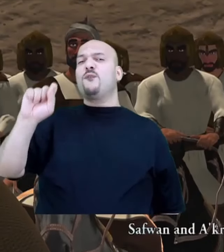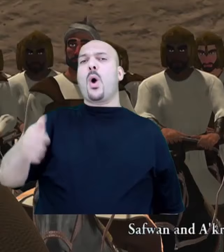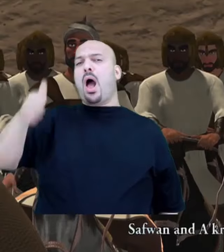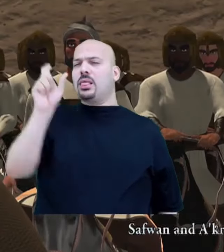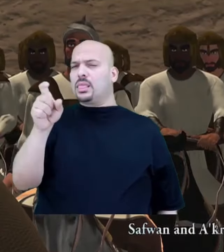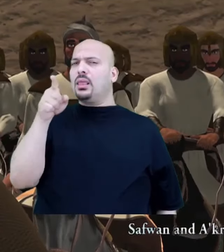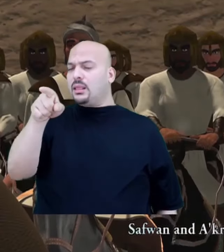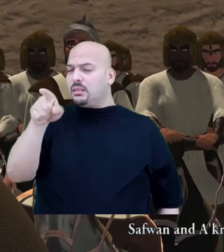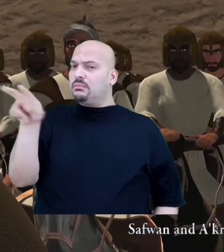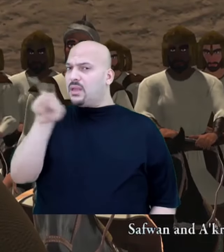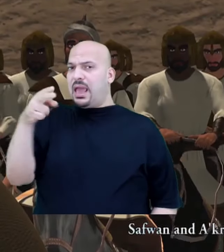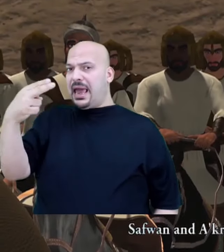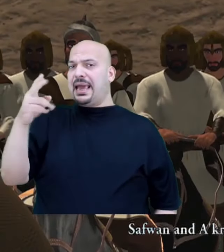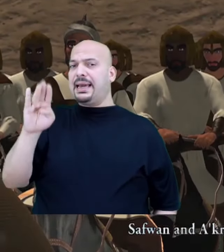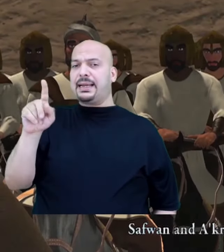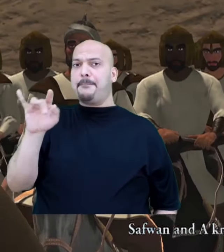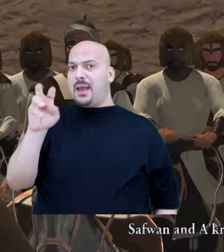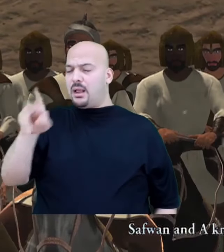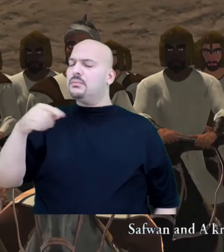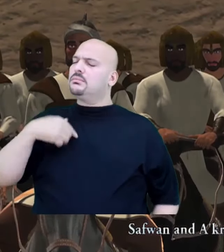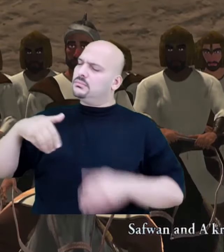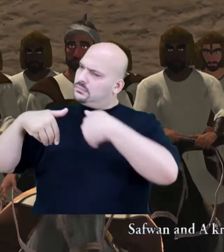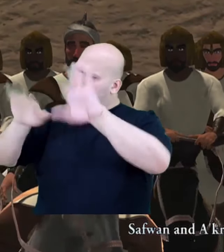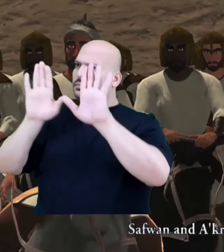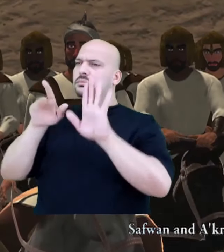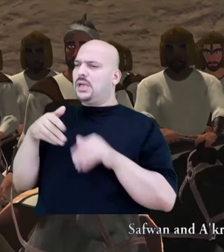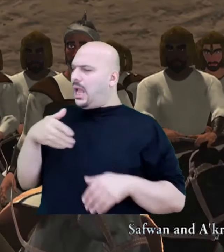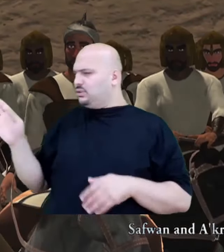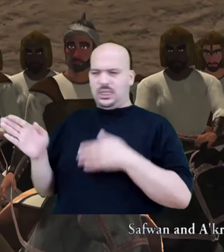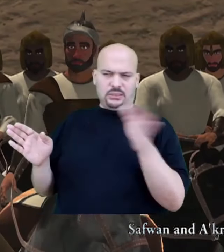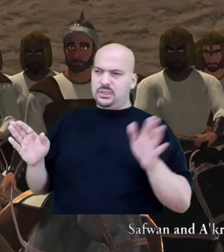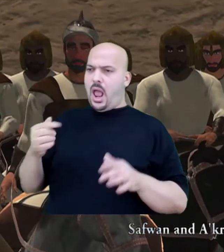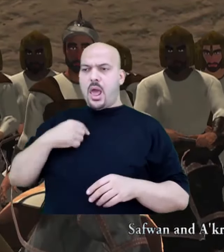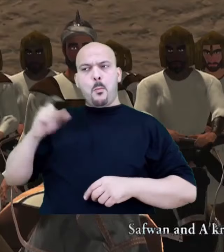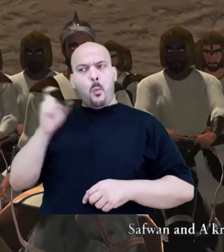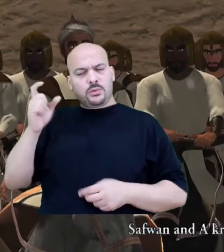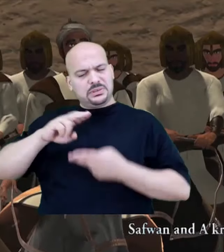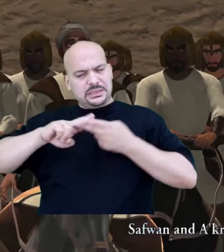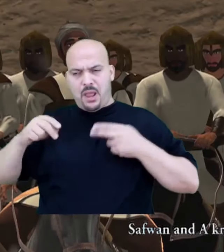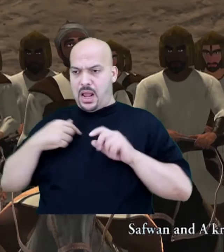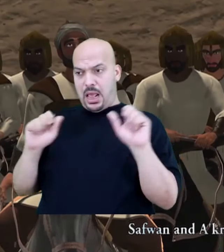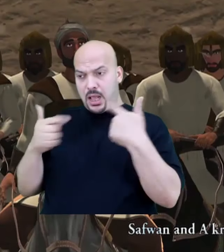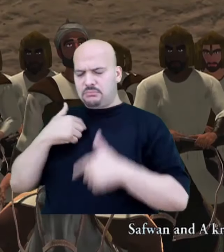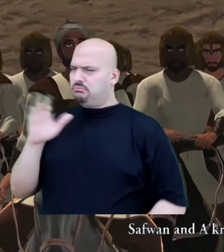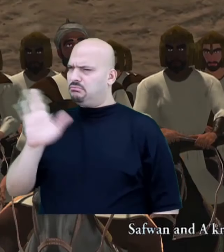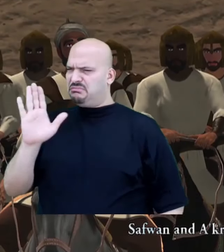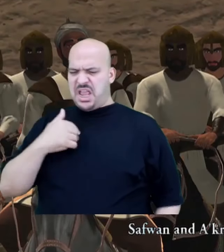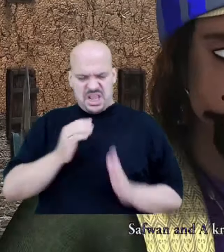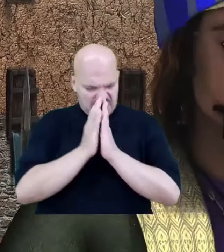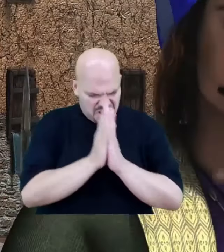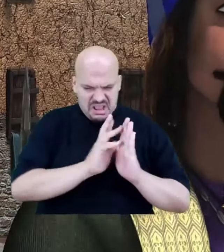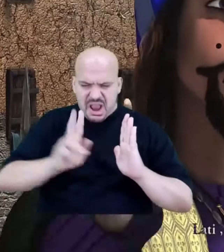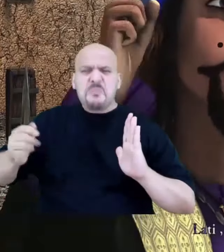يا صفوان، أنت وعكرمة ابتعد عن الطريق، فنحن مسلمون مسالمون، لا نبغي